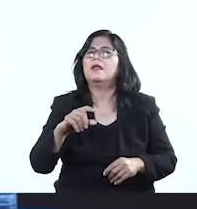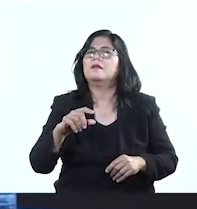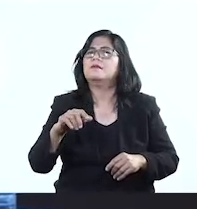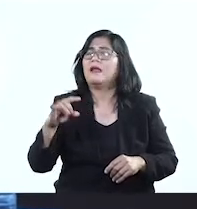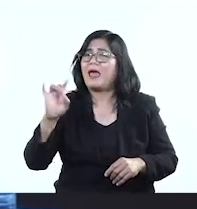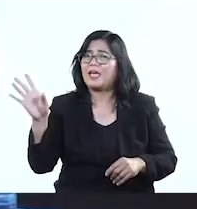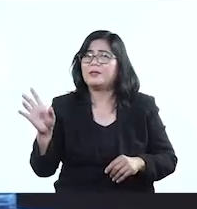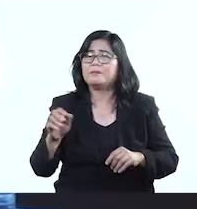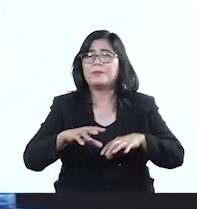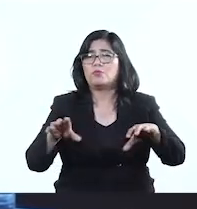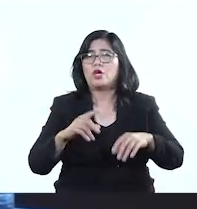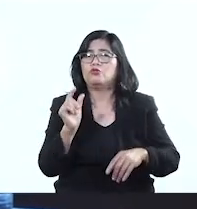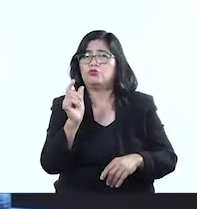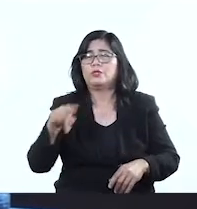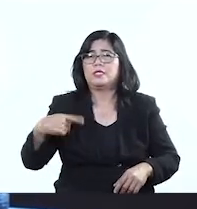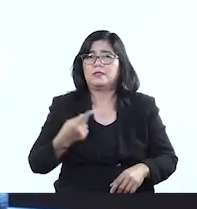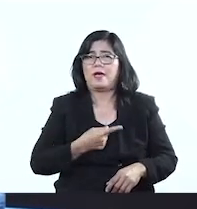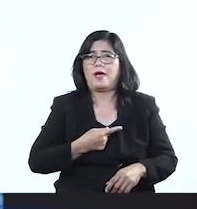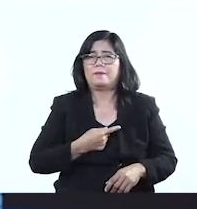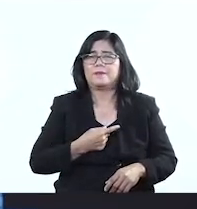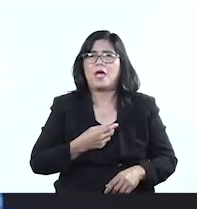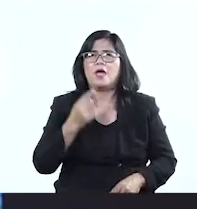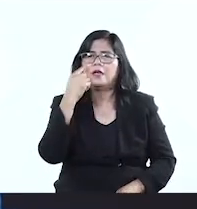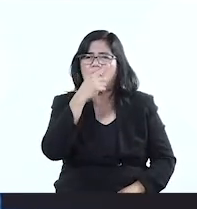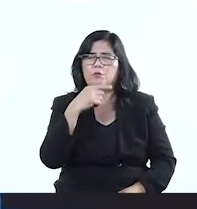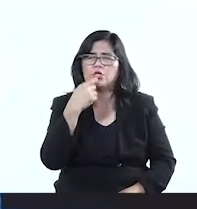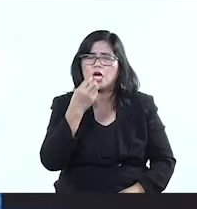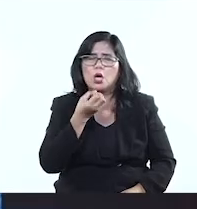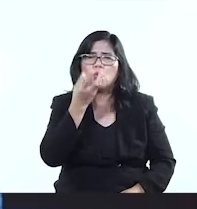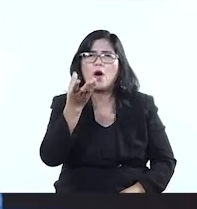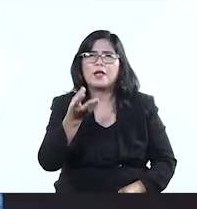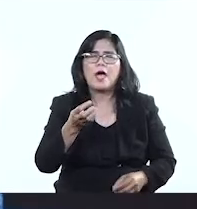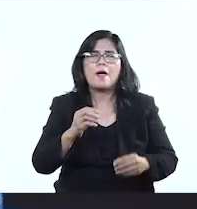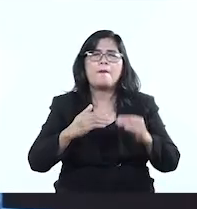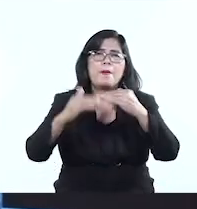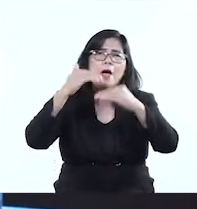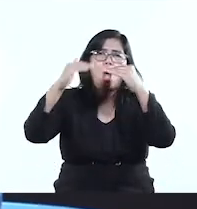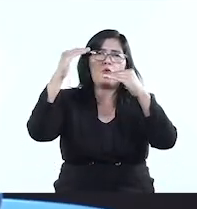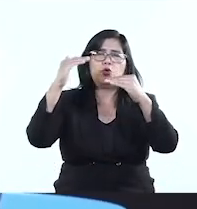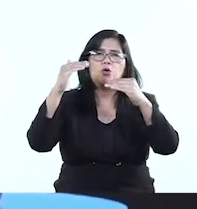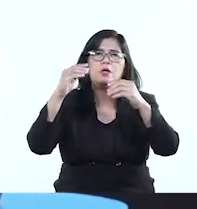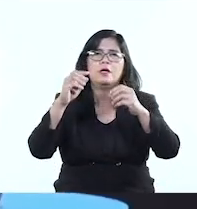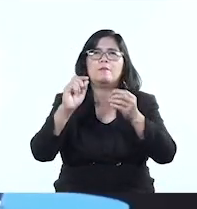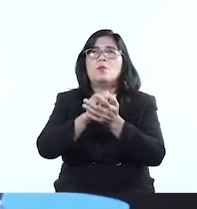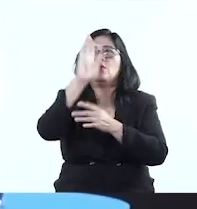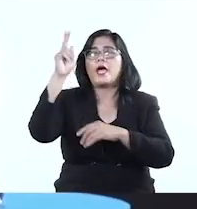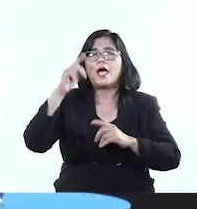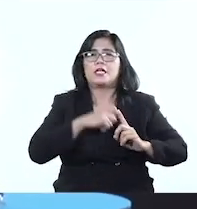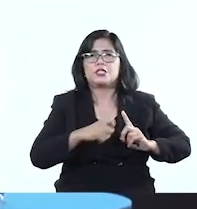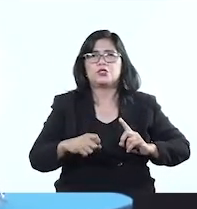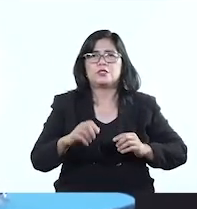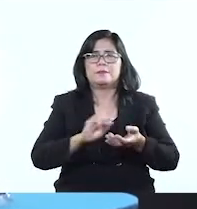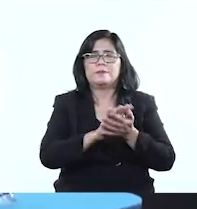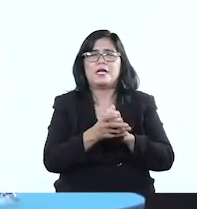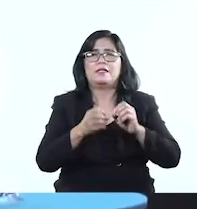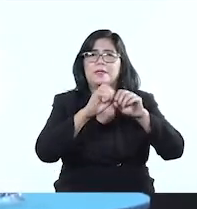Hai supaya dari mulut kita Hai keluar yang benar yang membangun yang membuat damai yang memuliakan Kristus yang menjadi berkat Hai dan sama